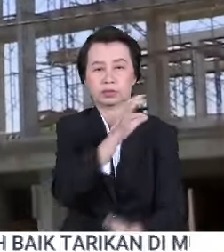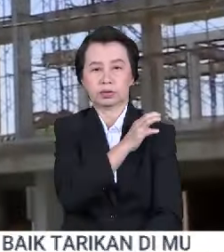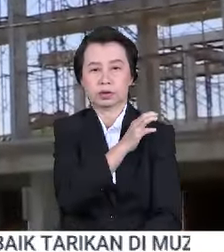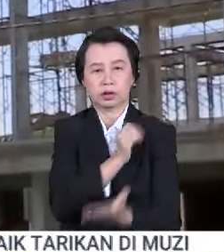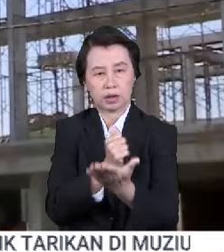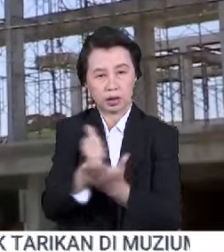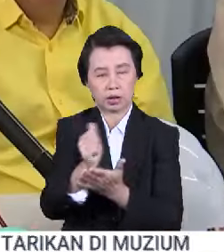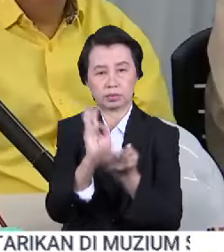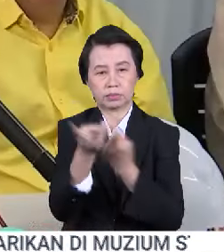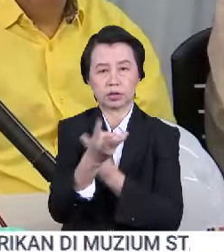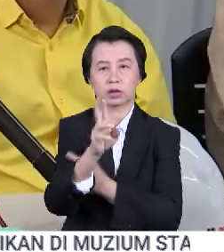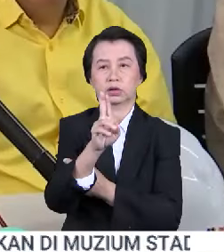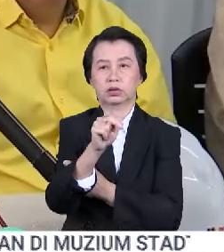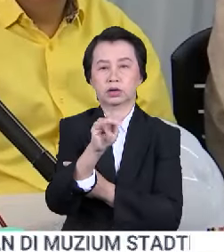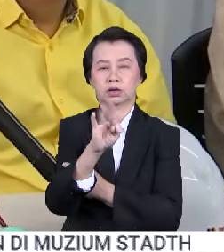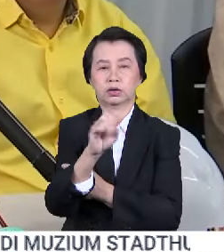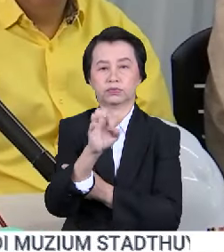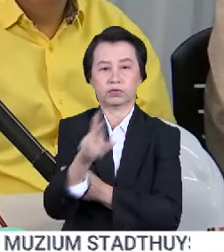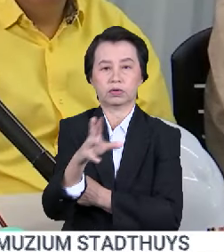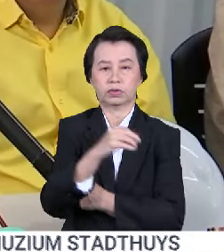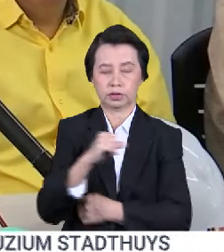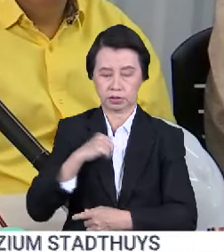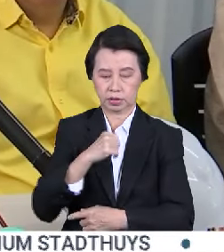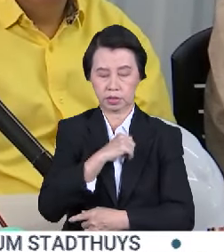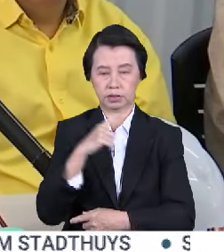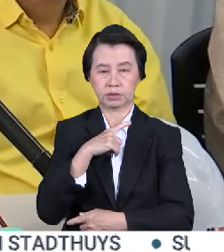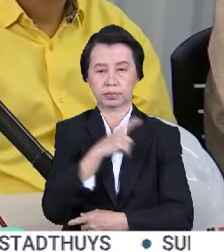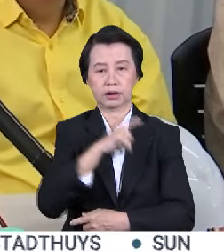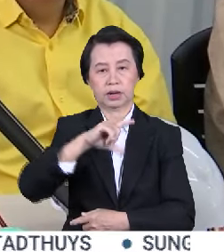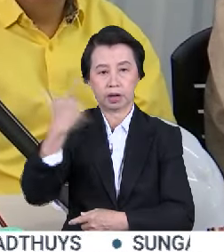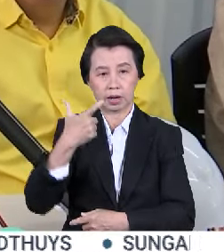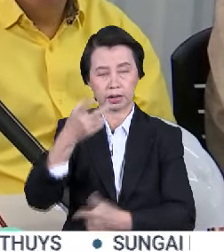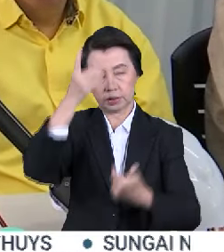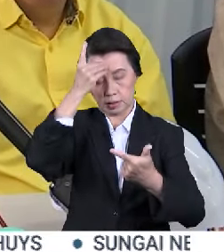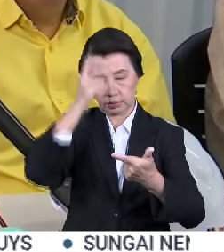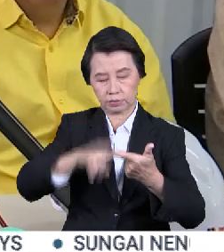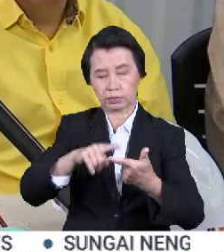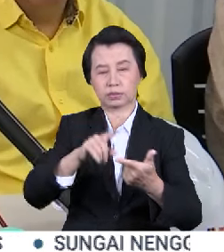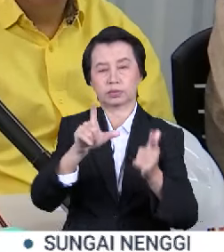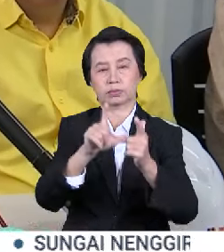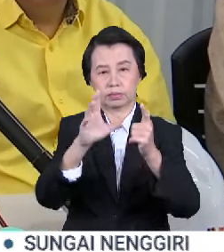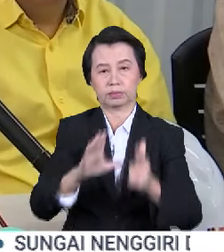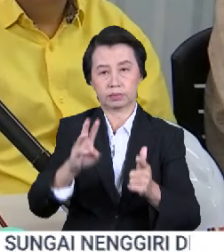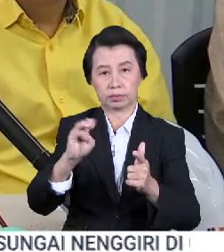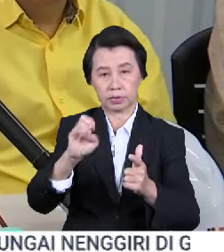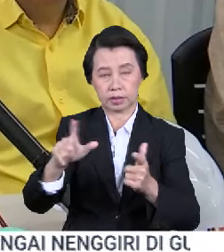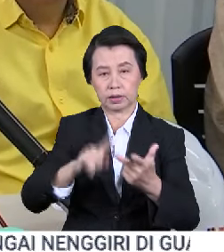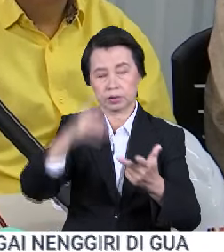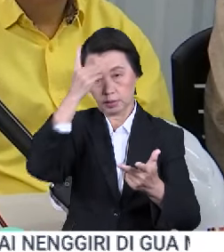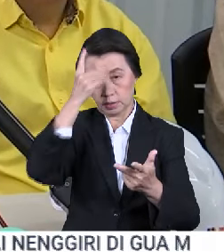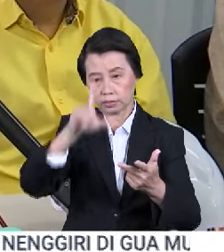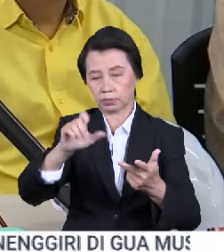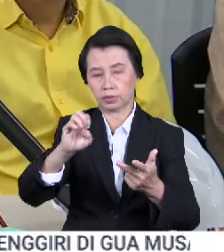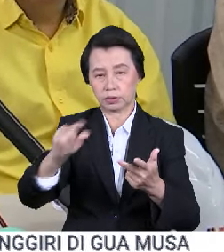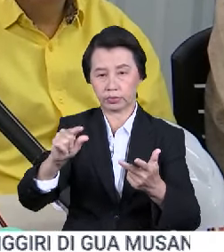amanah kebajikan UFO serta ahli-ahli lembaga yang lain antaranya Datuk dokter peguang manggil dan datuk liwan